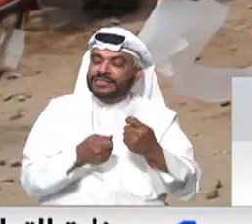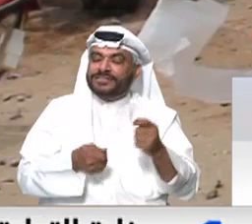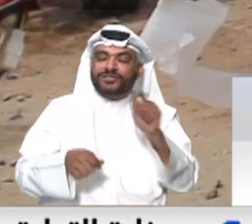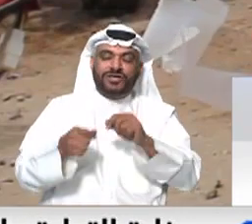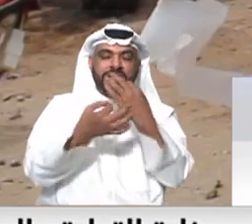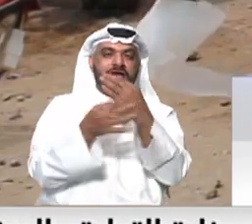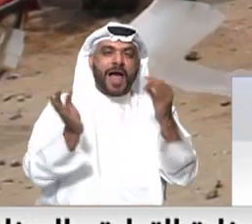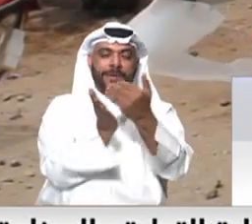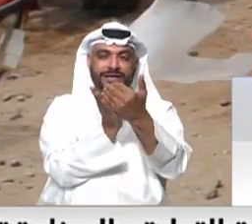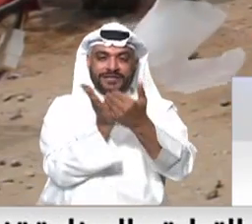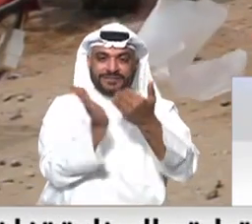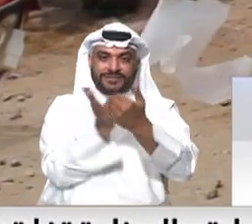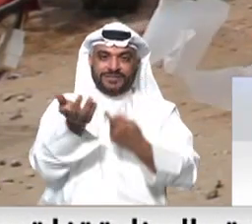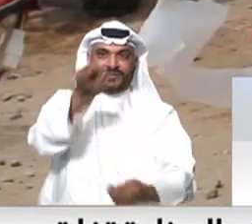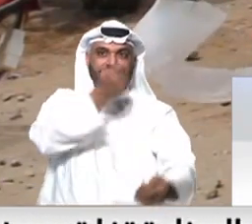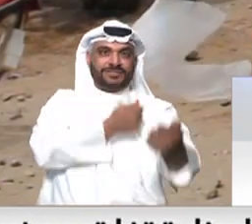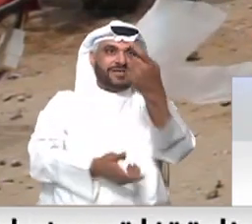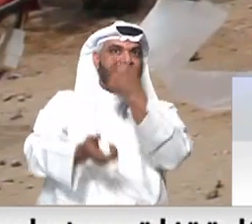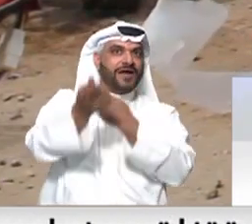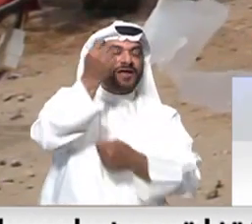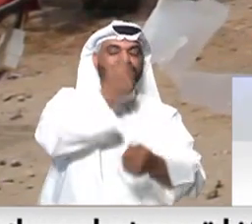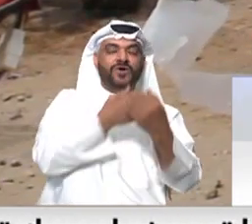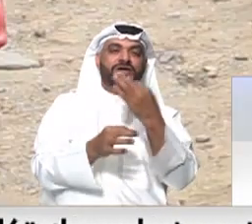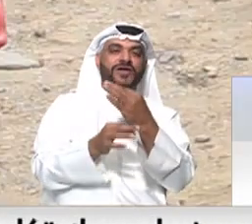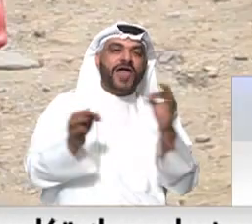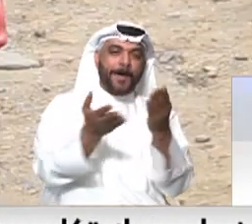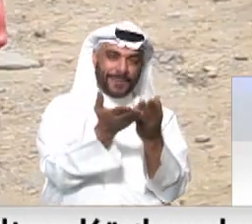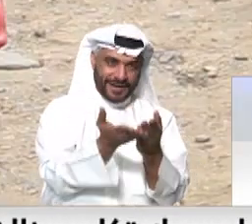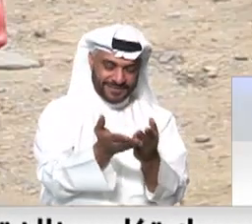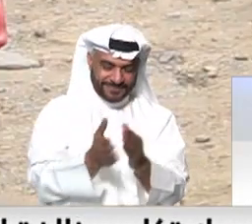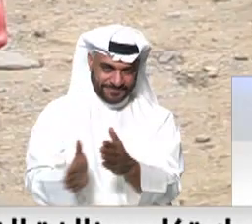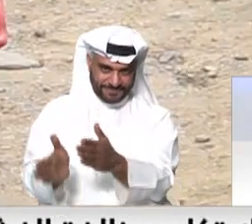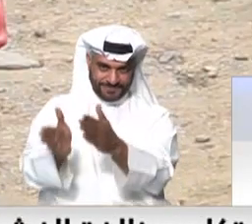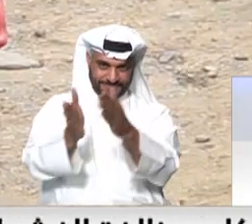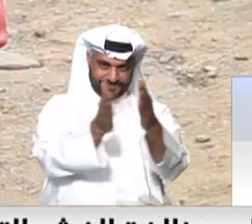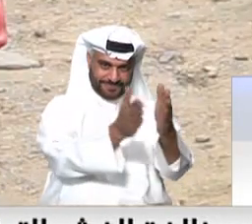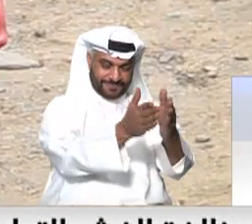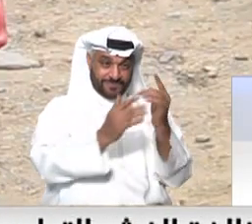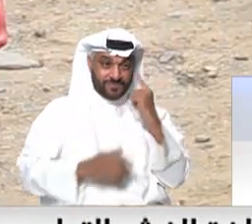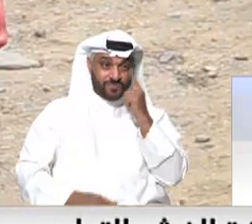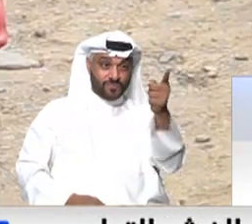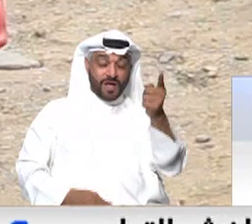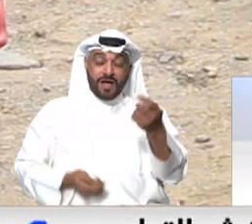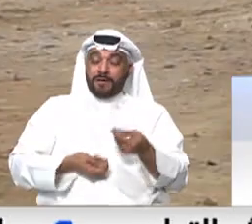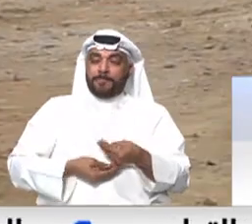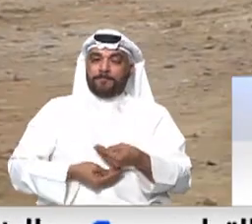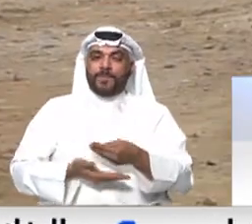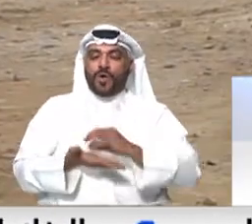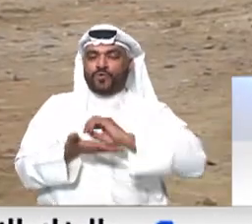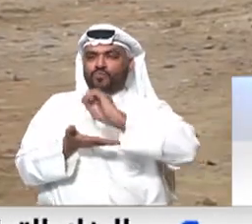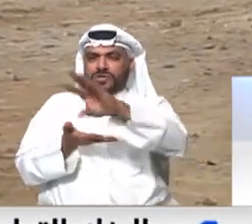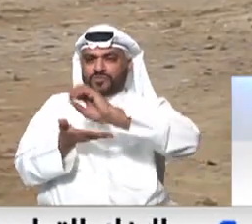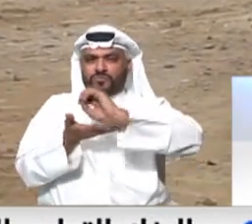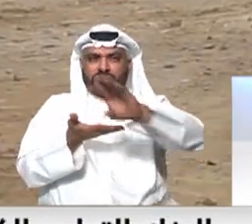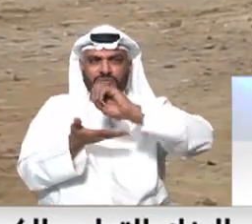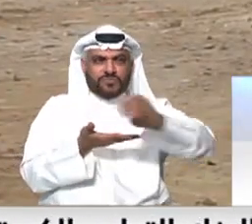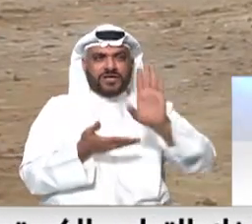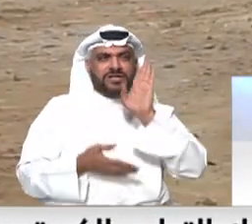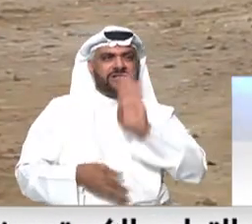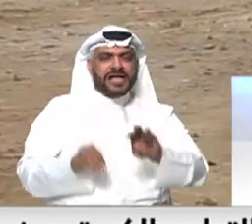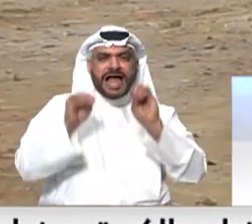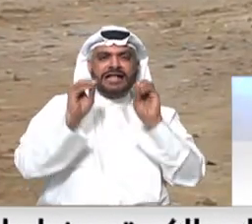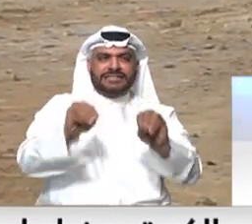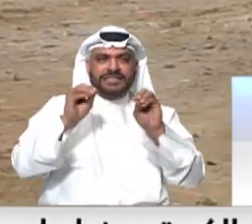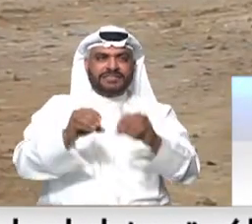إلى تحسين مستوى سبل العيش لصغار المزارعين. توزيع الحراثات الزراعية وكذا تدريب المزارعين